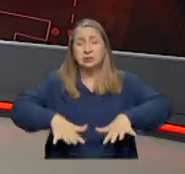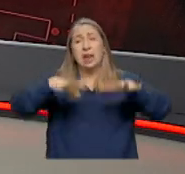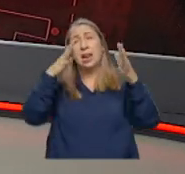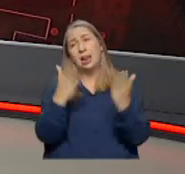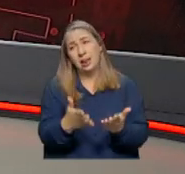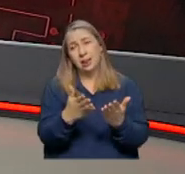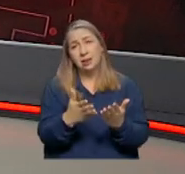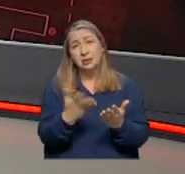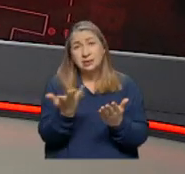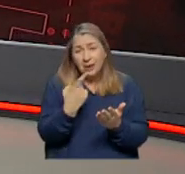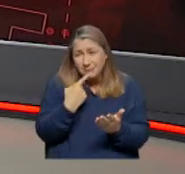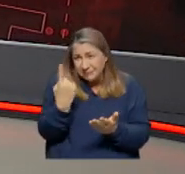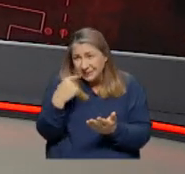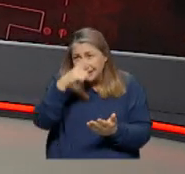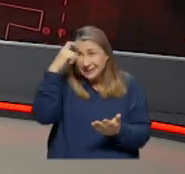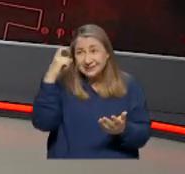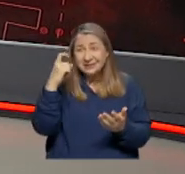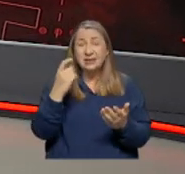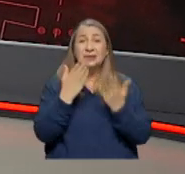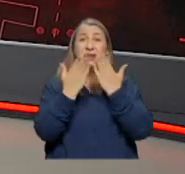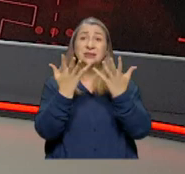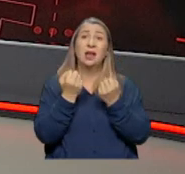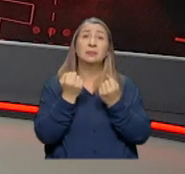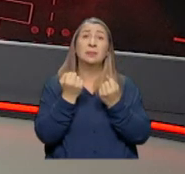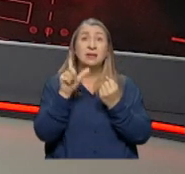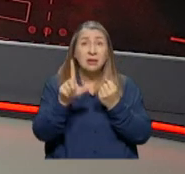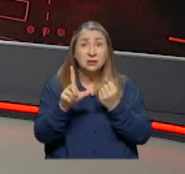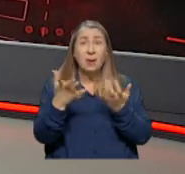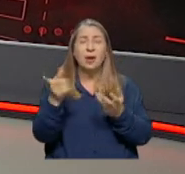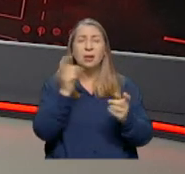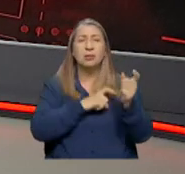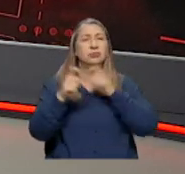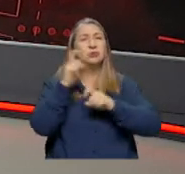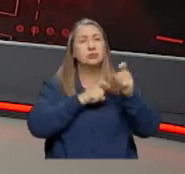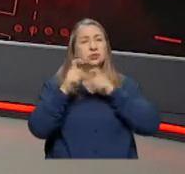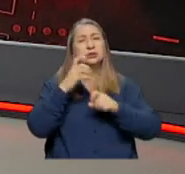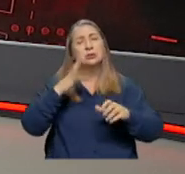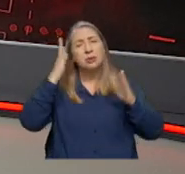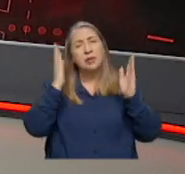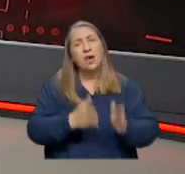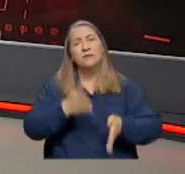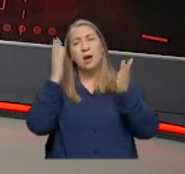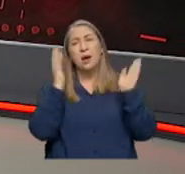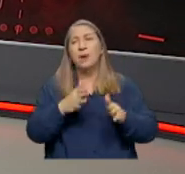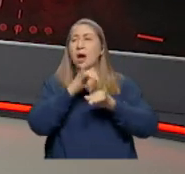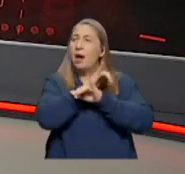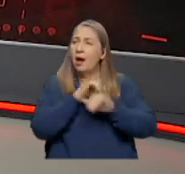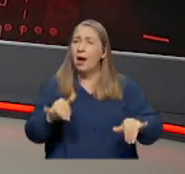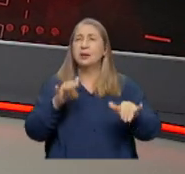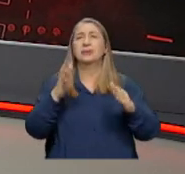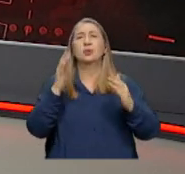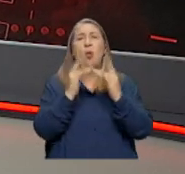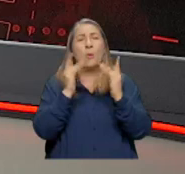felaketleri ile Geçen yaz ders almak hak getire hep yanlışta ısrar ısrar hala aynı Bu